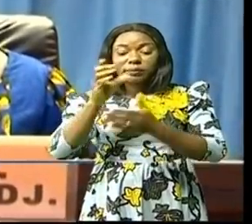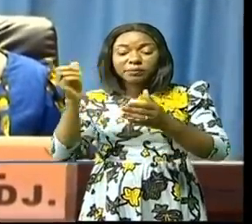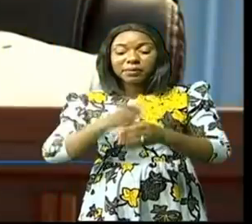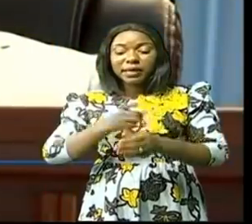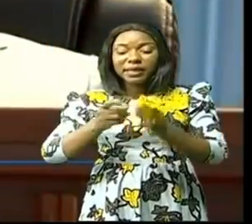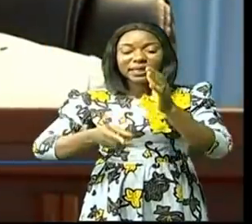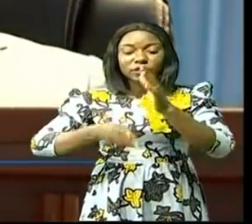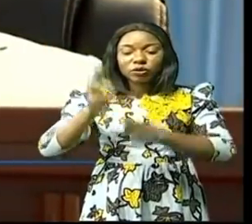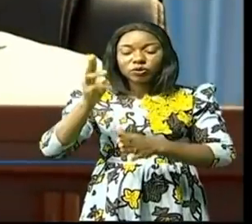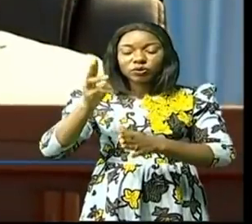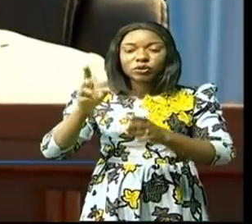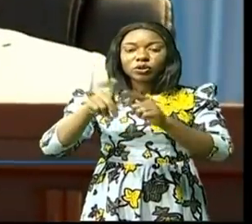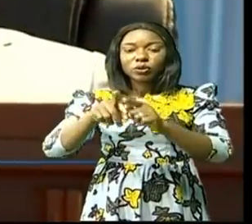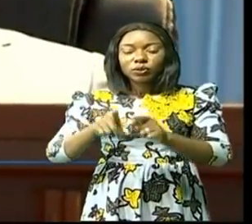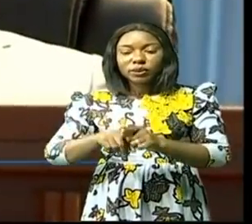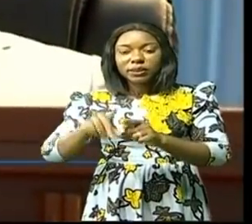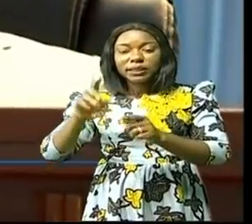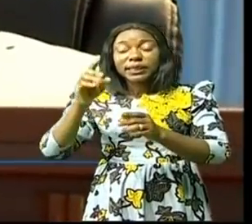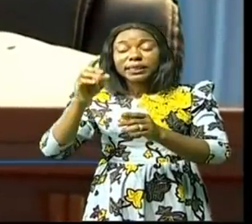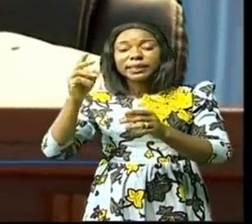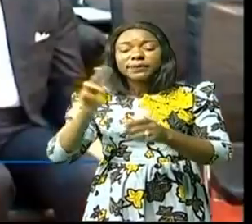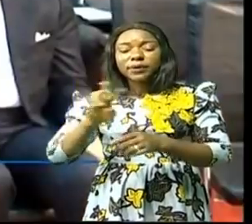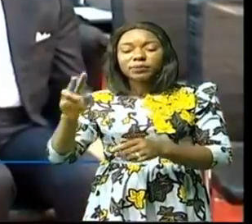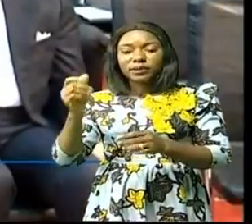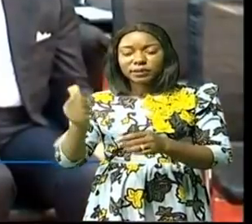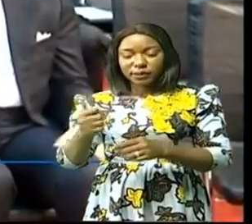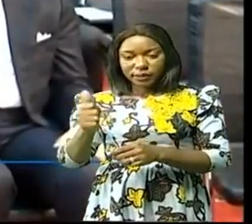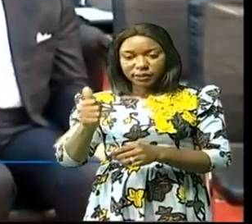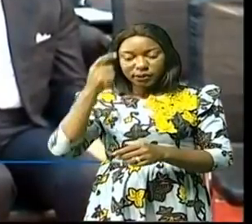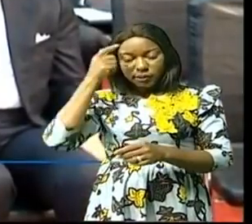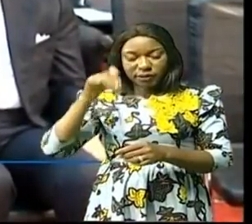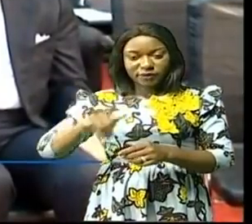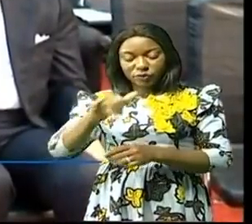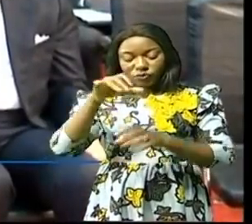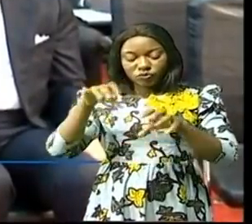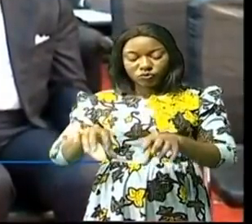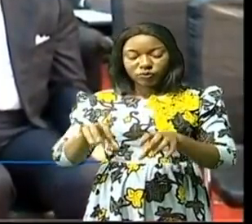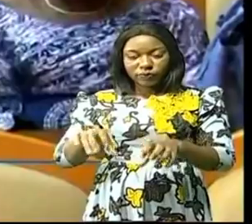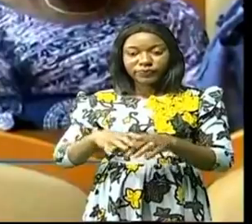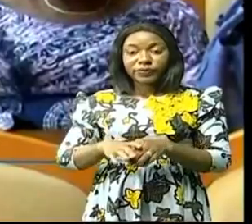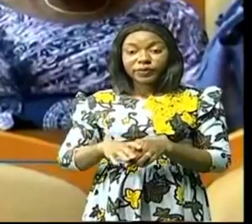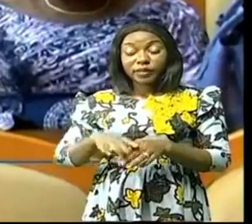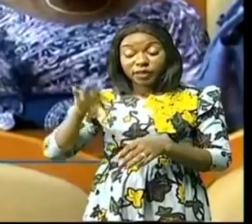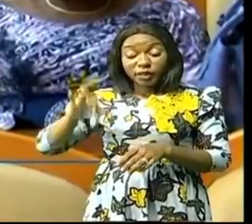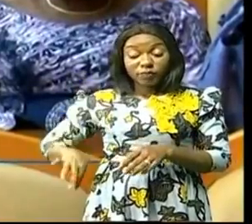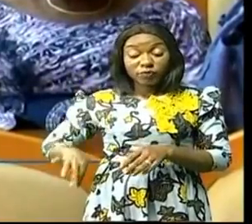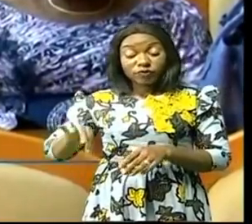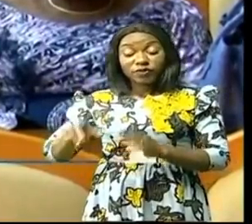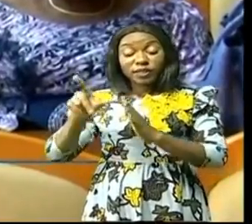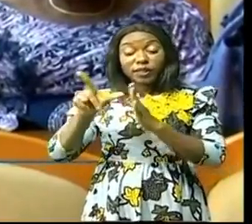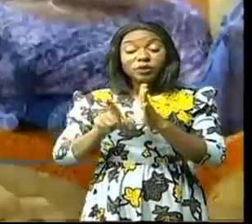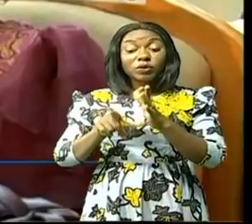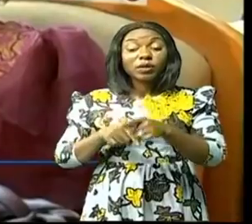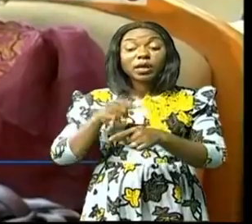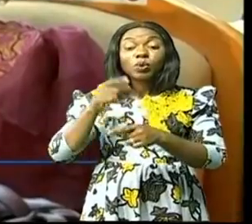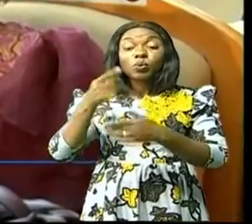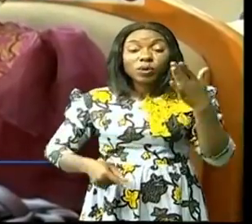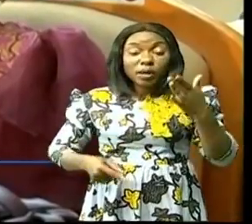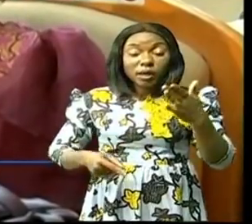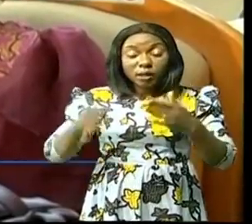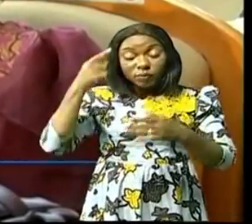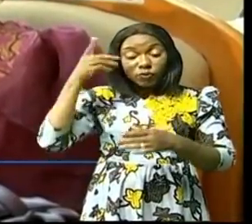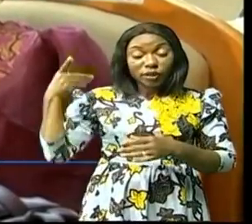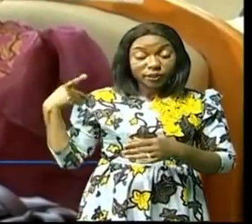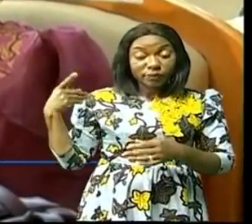du 31 décembre 2010 sur l'aviation civile en RDC. L'avantage de cette loi, selon l'auteur, le député